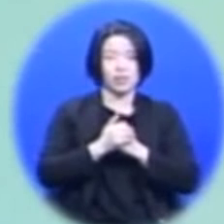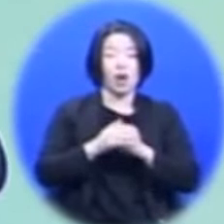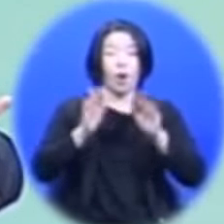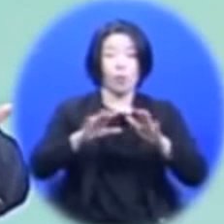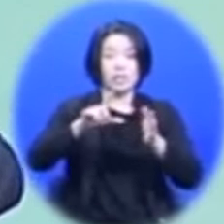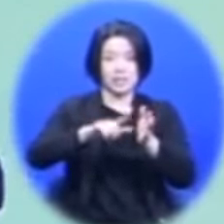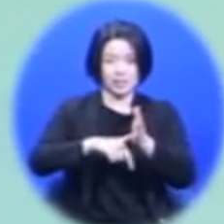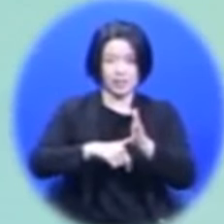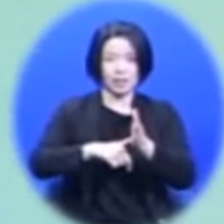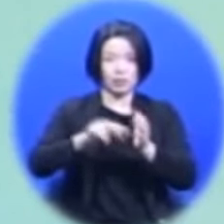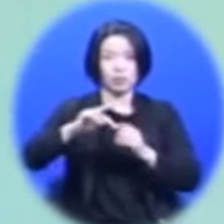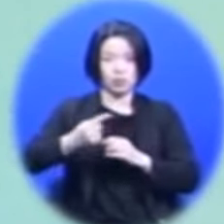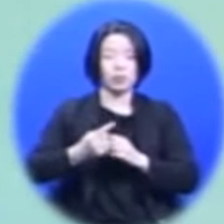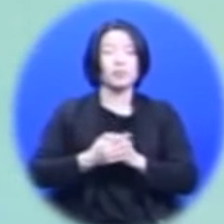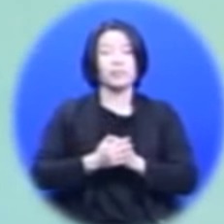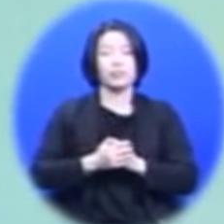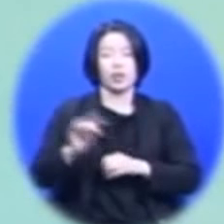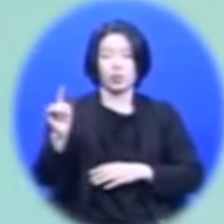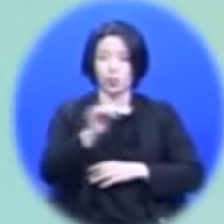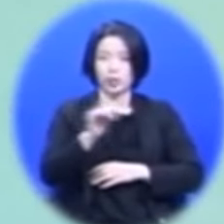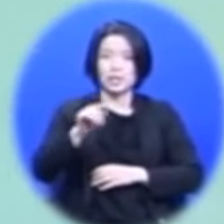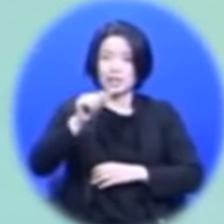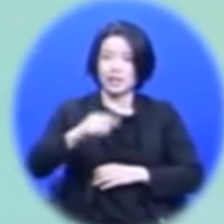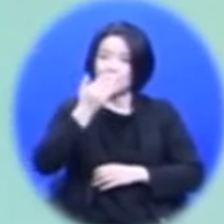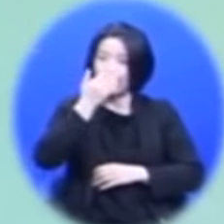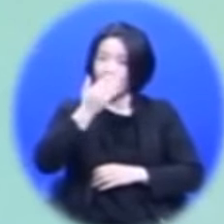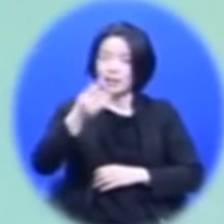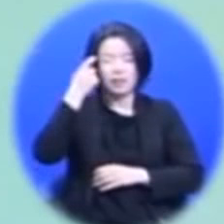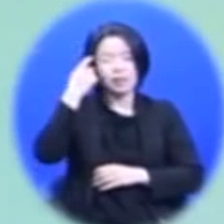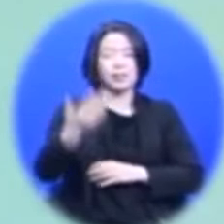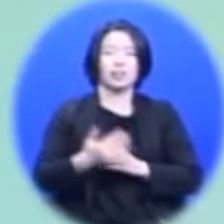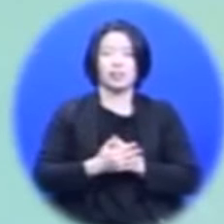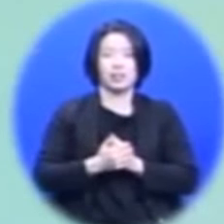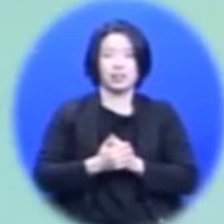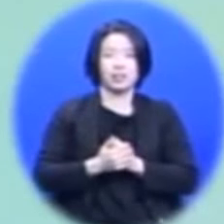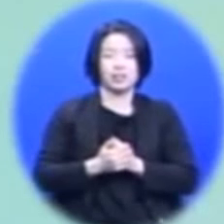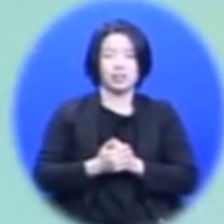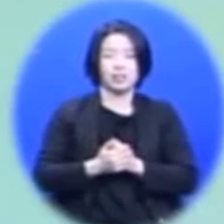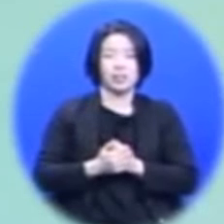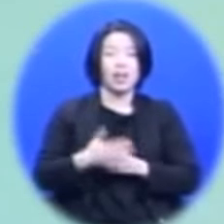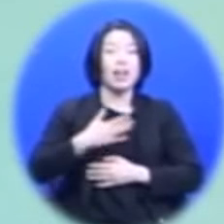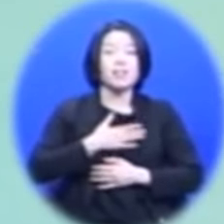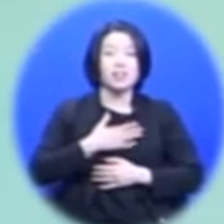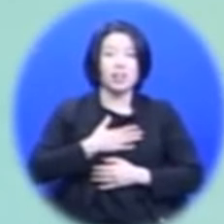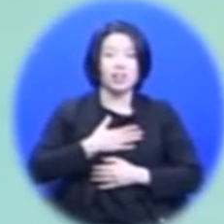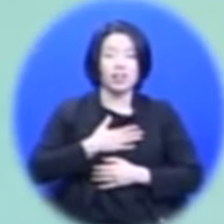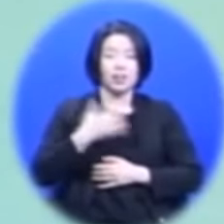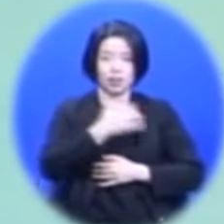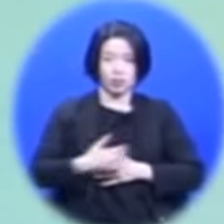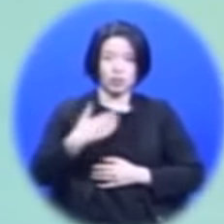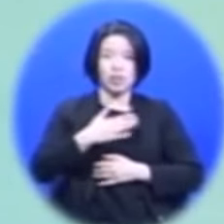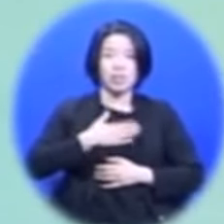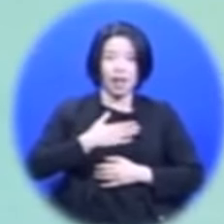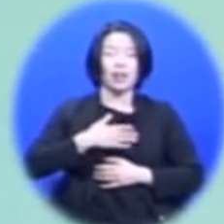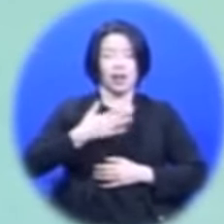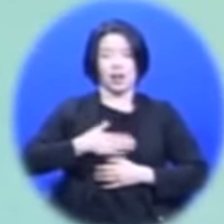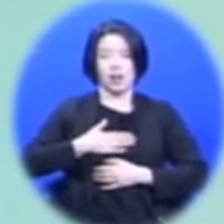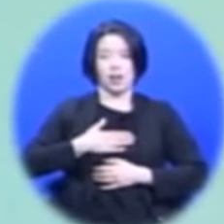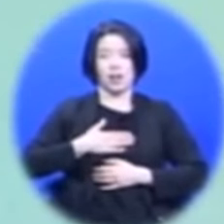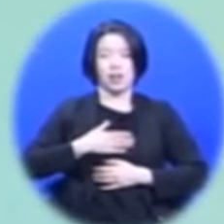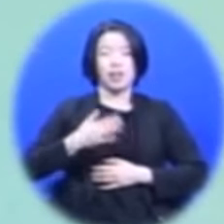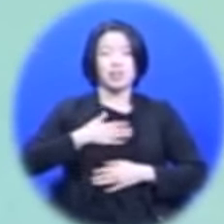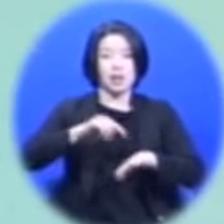오늘 이 시간에도 도대체 이게 가능이나 할까? 내 육신을 내가 아는데